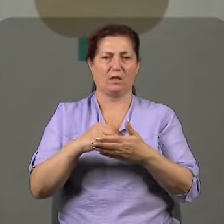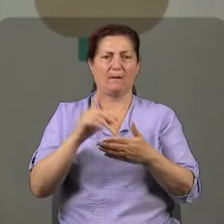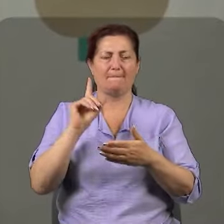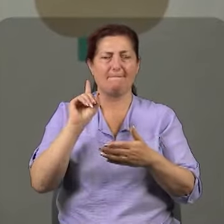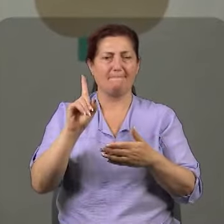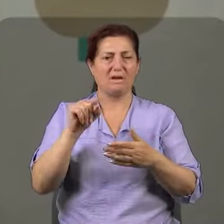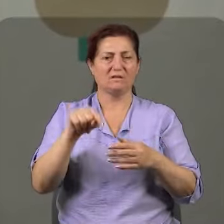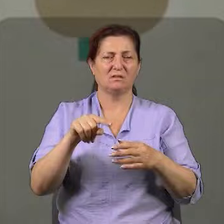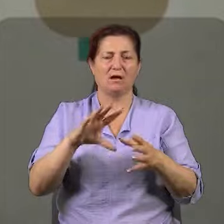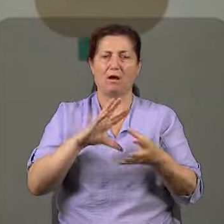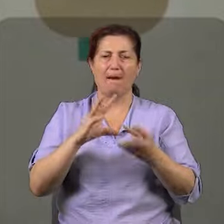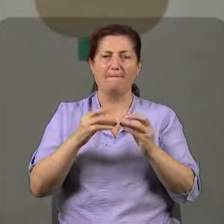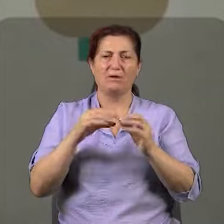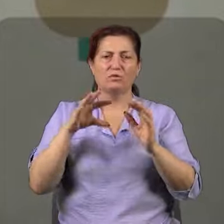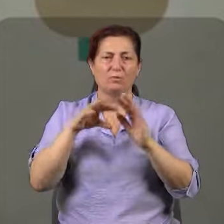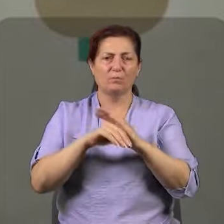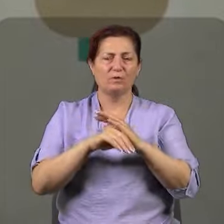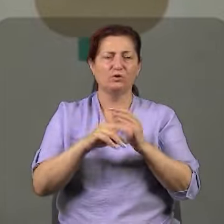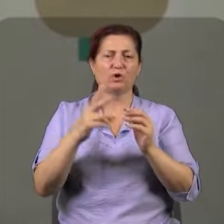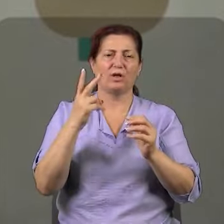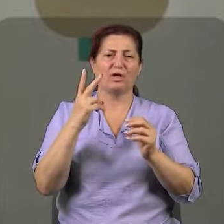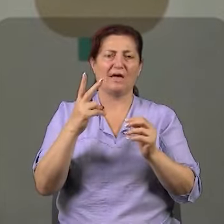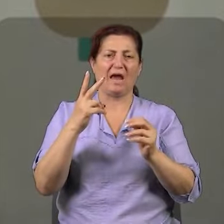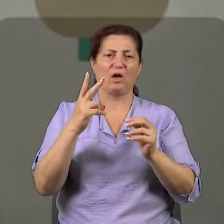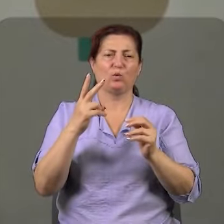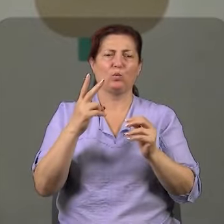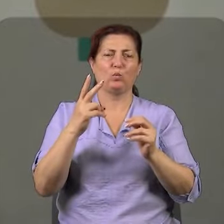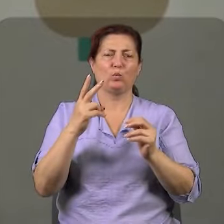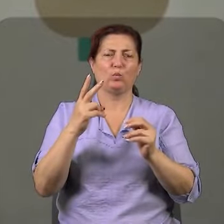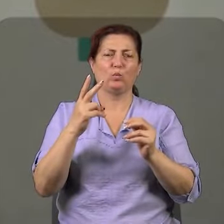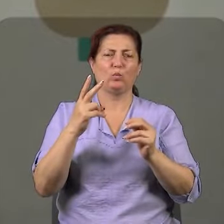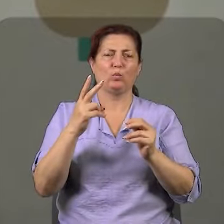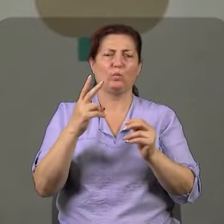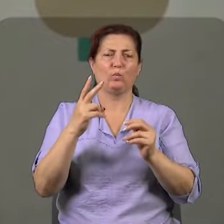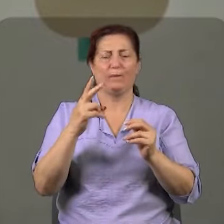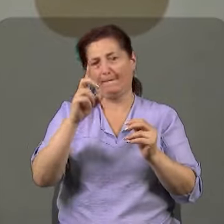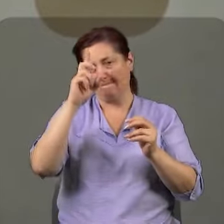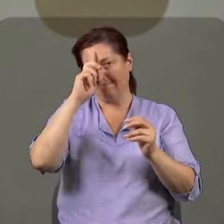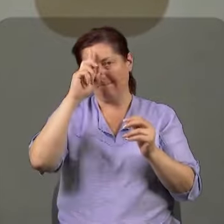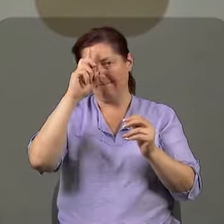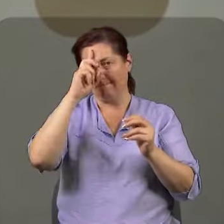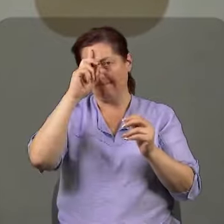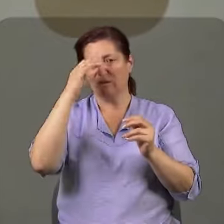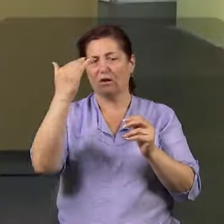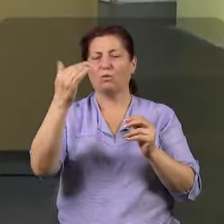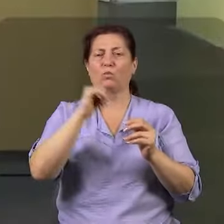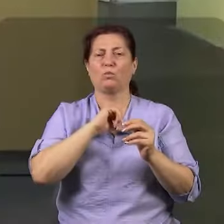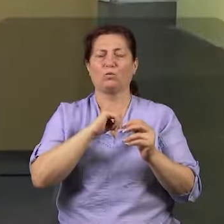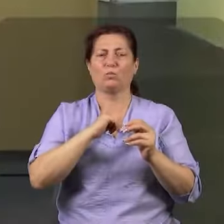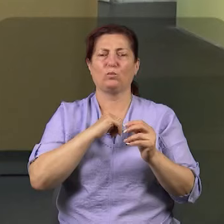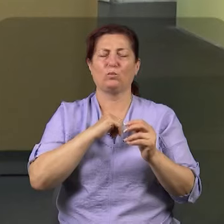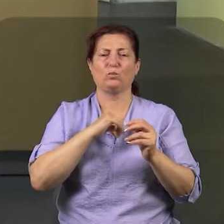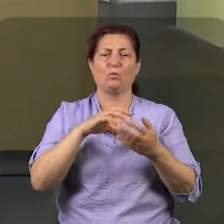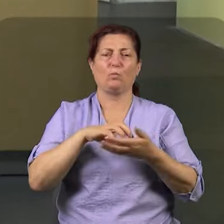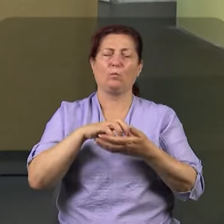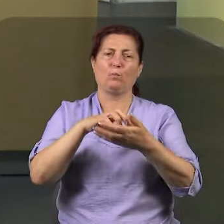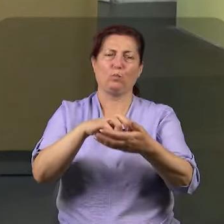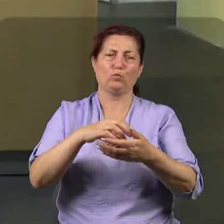ինչի մեջ այդ երկու ոնց որ պետական մարմինների բյուջեների գումարն է, հա,